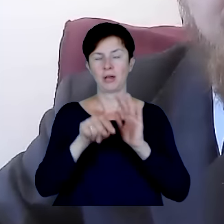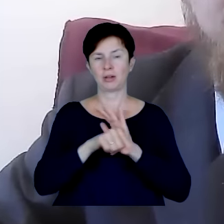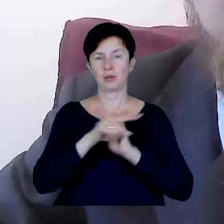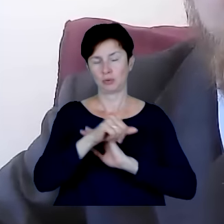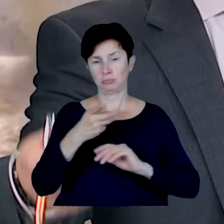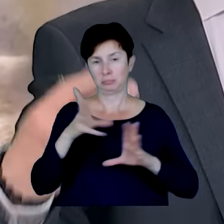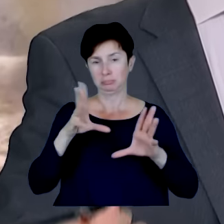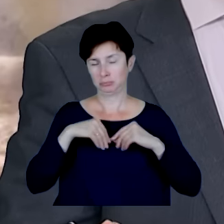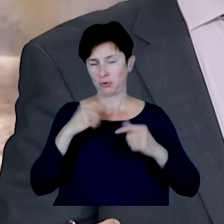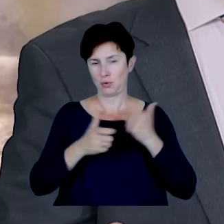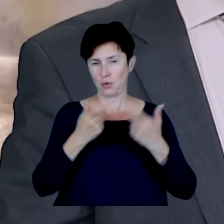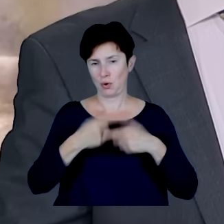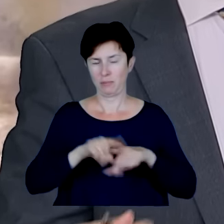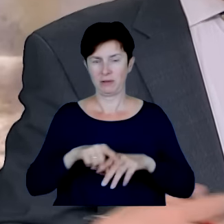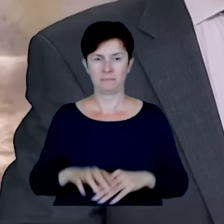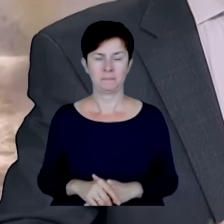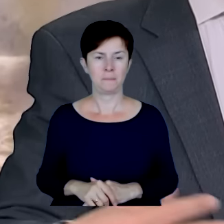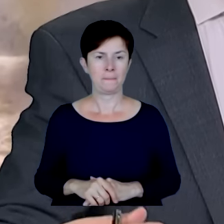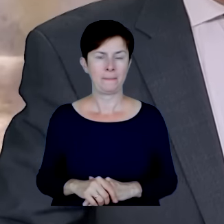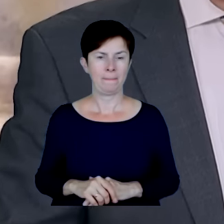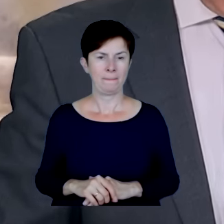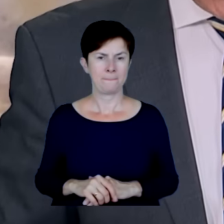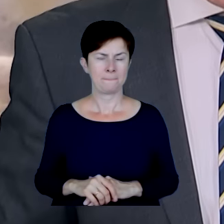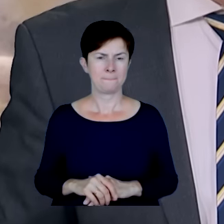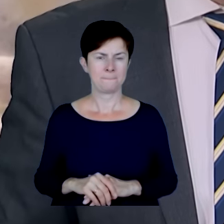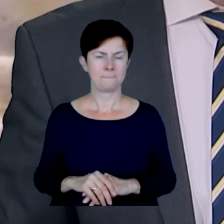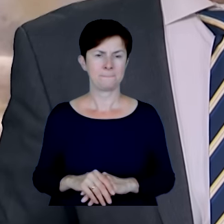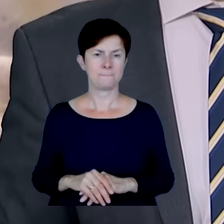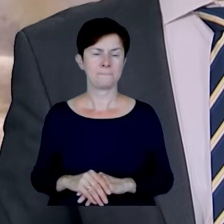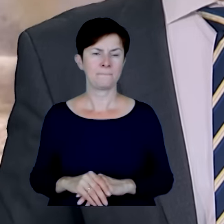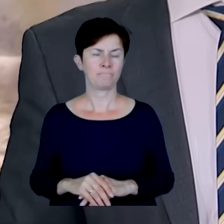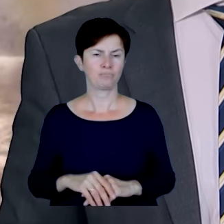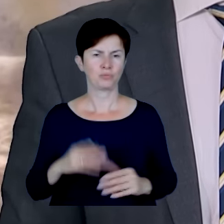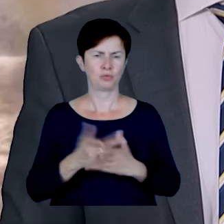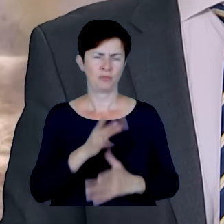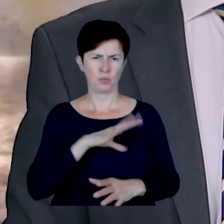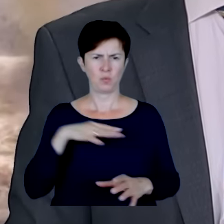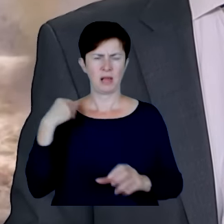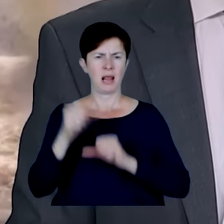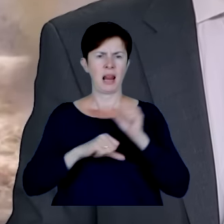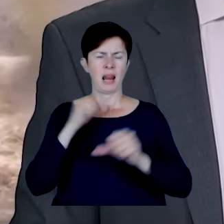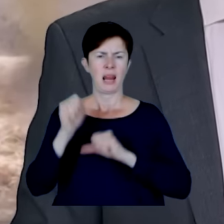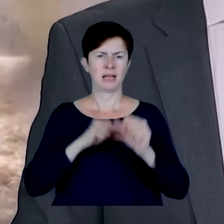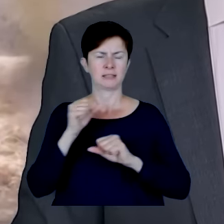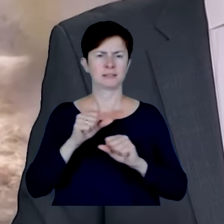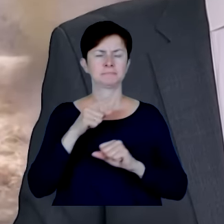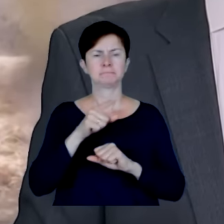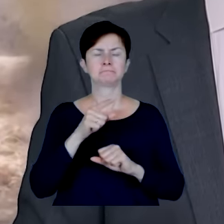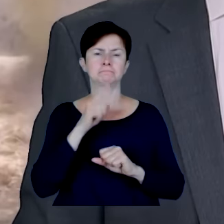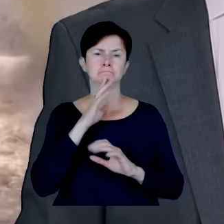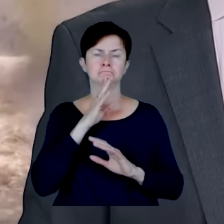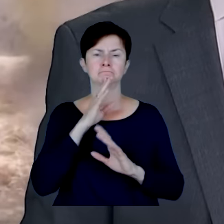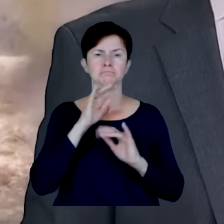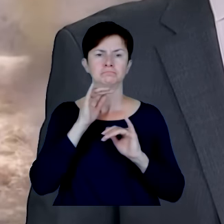redaktorze, tylko tutaj beneficjentami tej już bardzo długoletniej polityki były, krótko mówiąc, przemysł